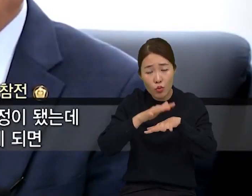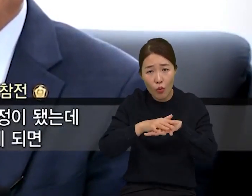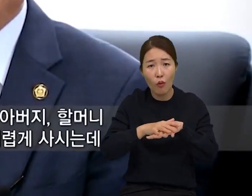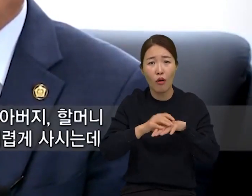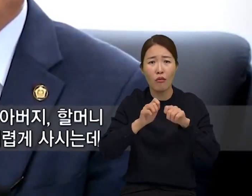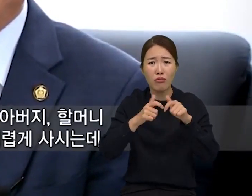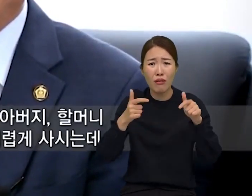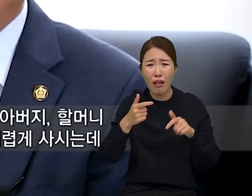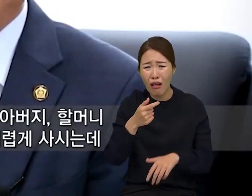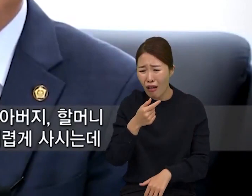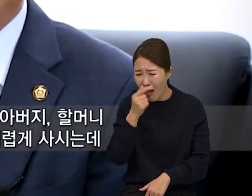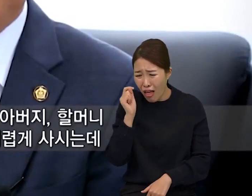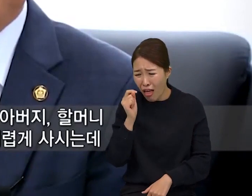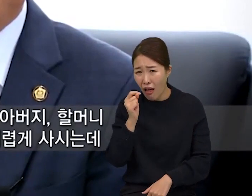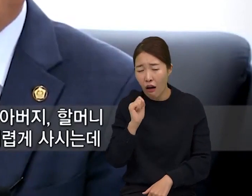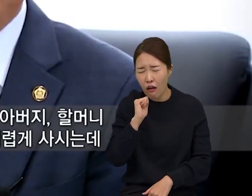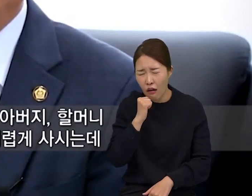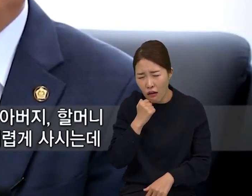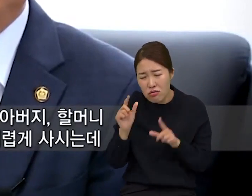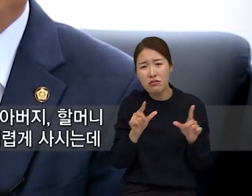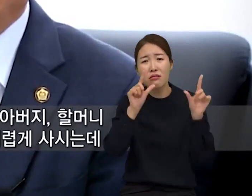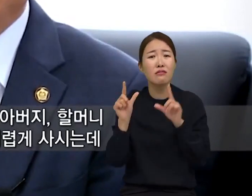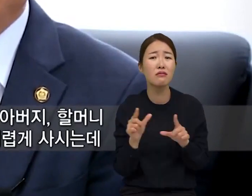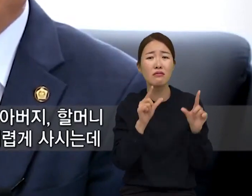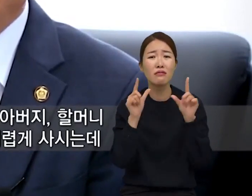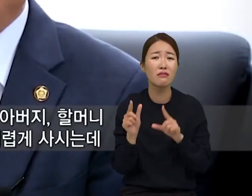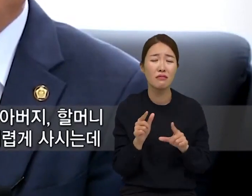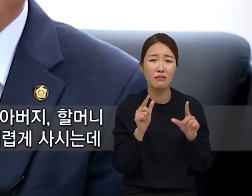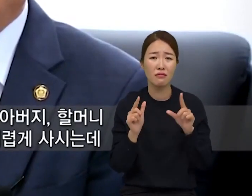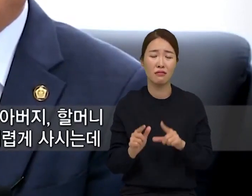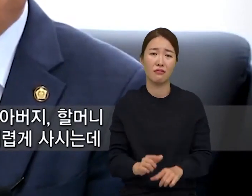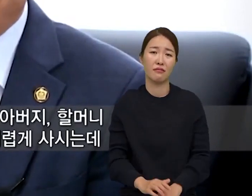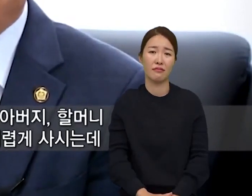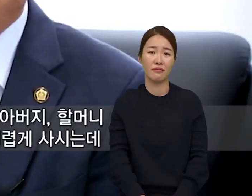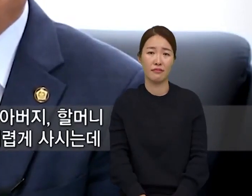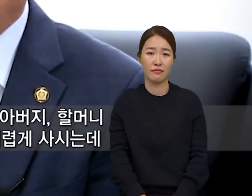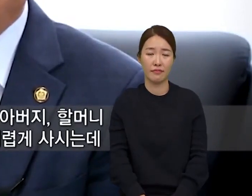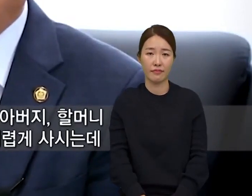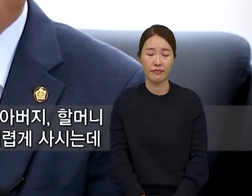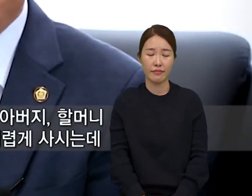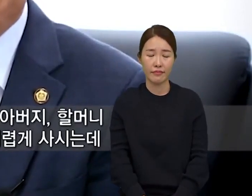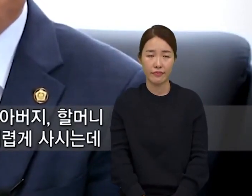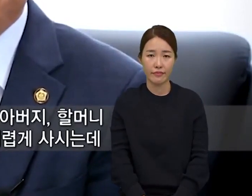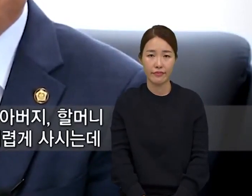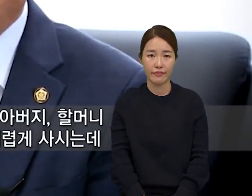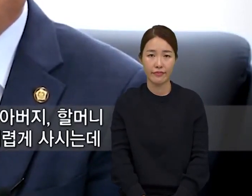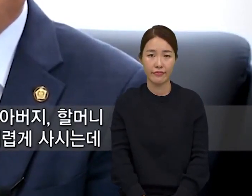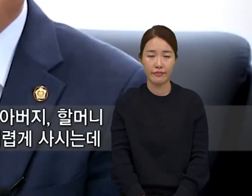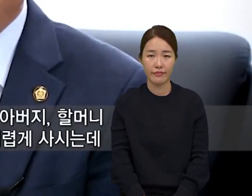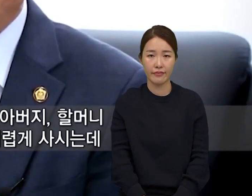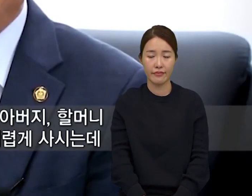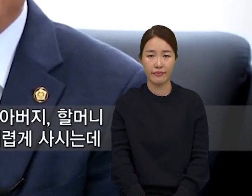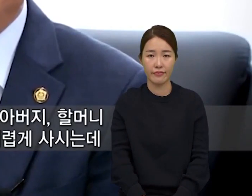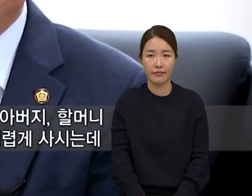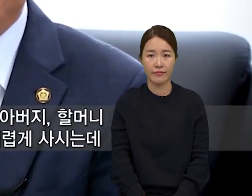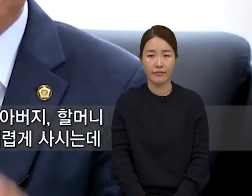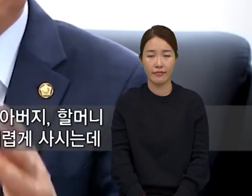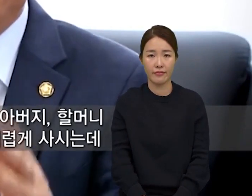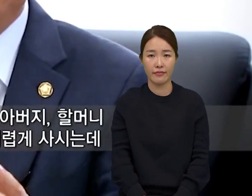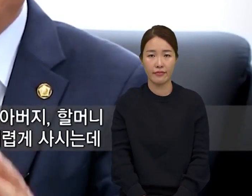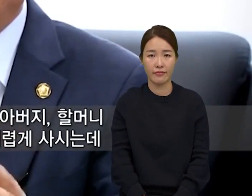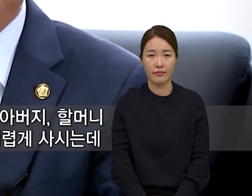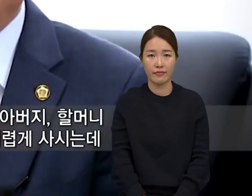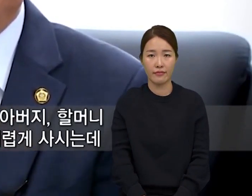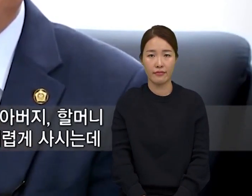되면은 우리 농촌에 아버지, 어머니, 할아버지, 할머니 정말